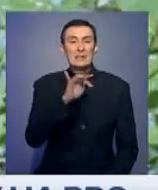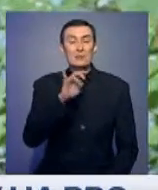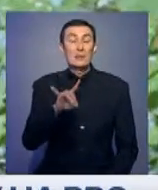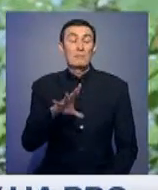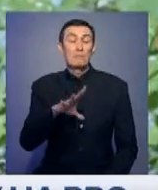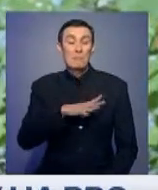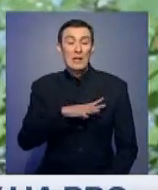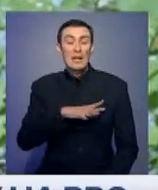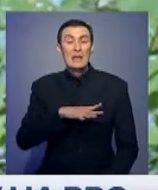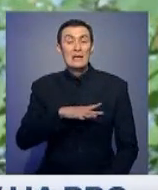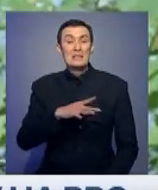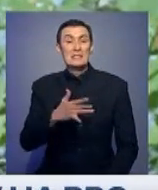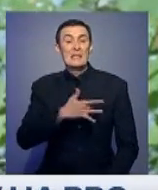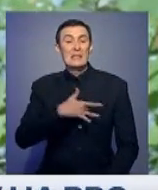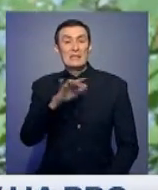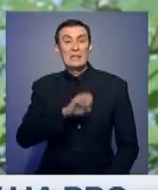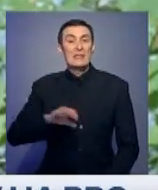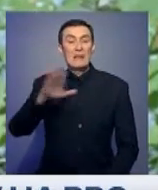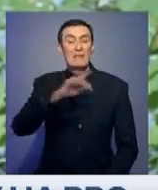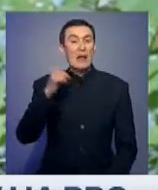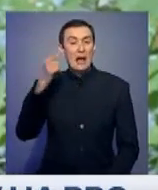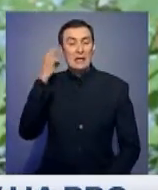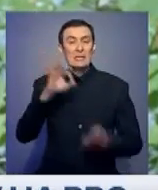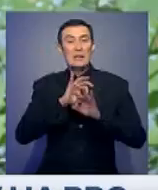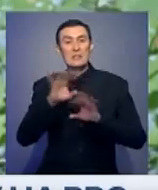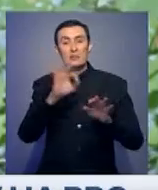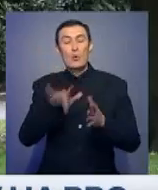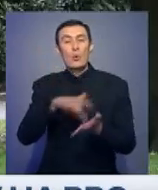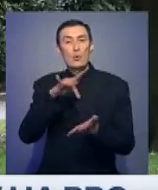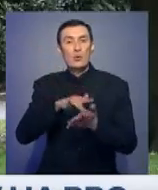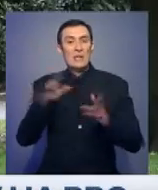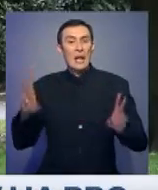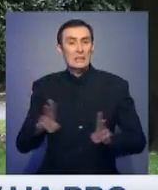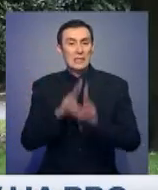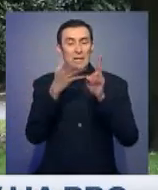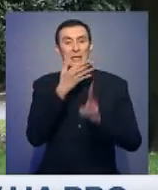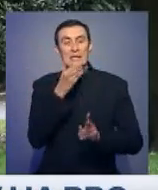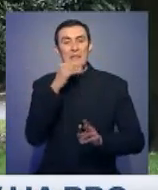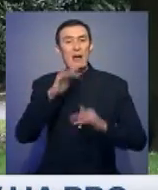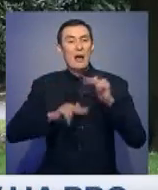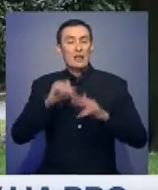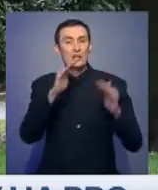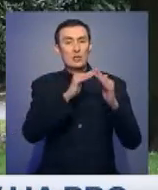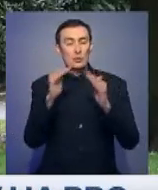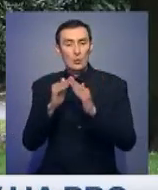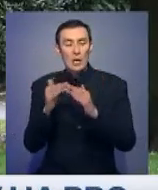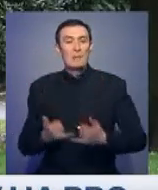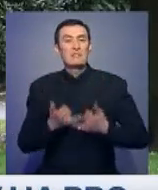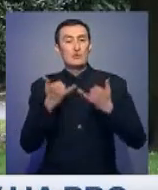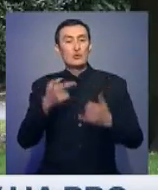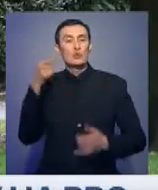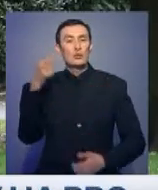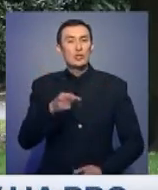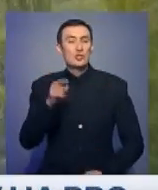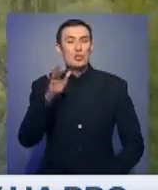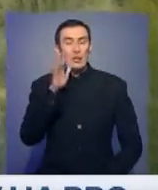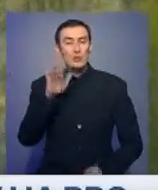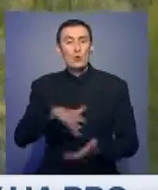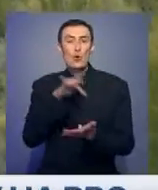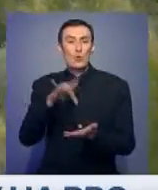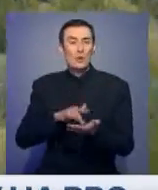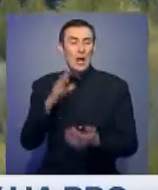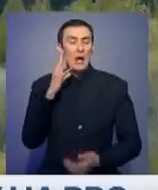ролики «Сердце Евразии», рассказывающие об Астане и ее красивой архитектуре, и исторический проект, посвященный тысячелетию города